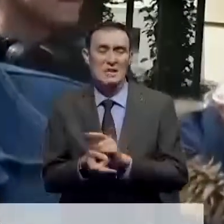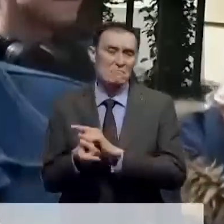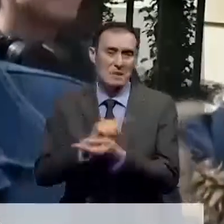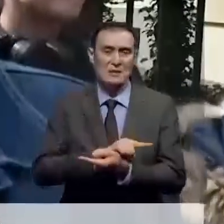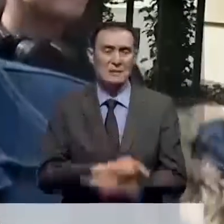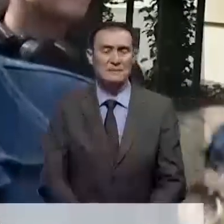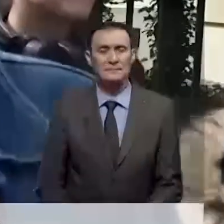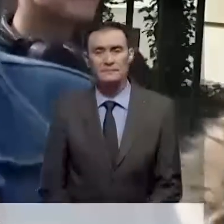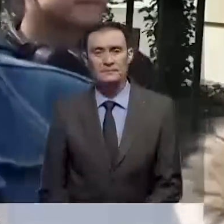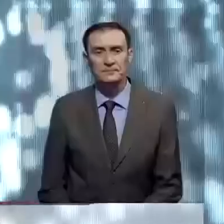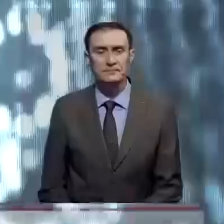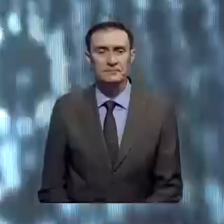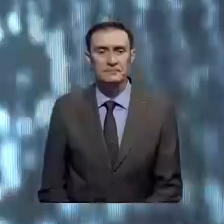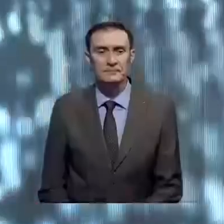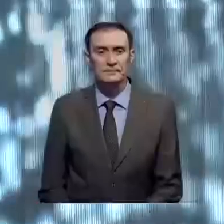смениться.